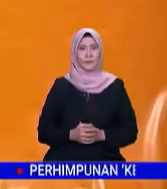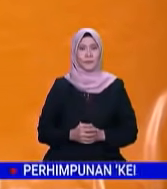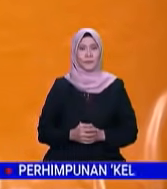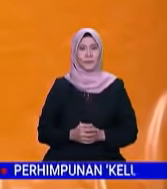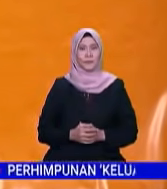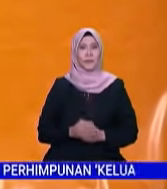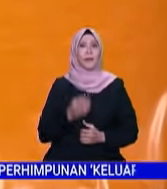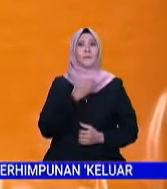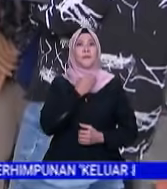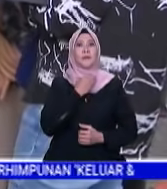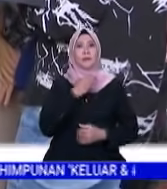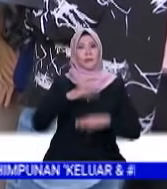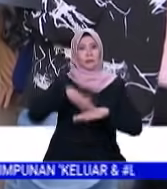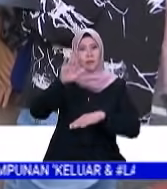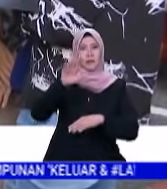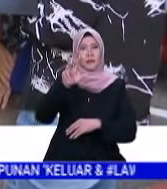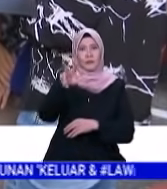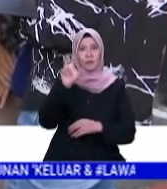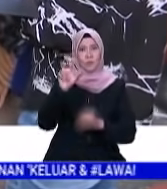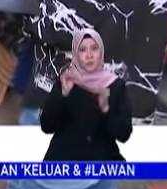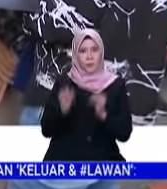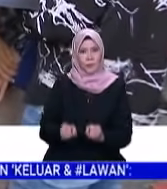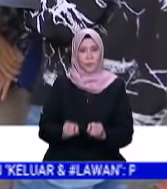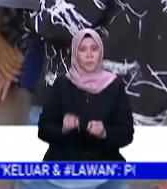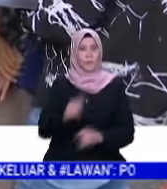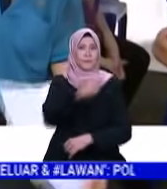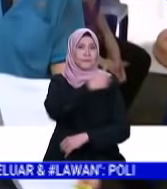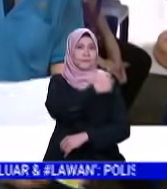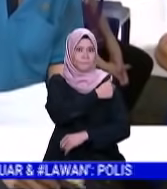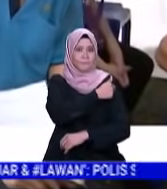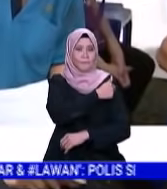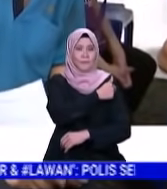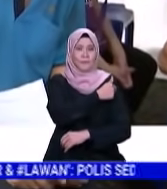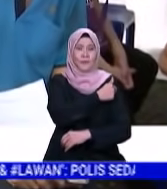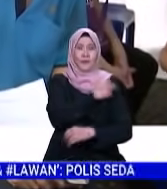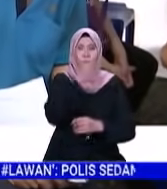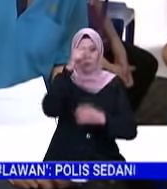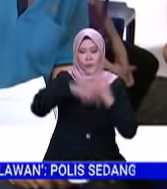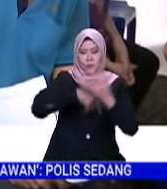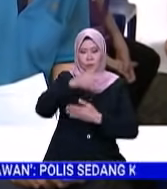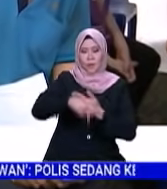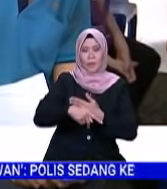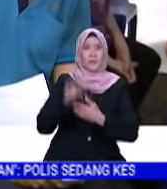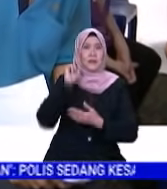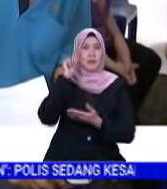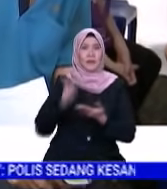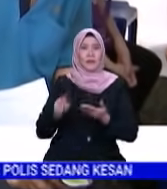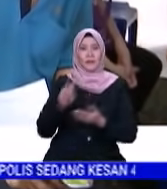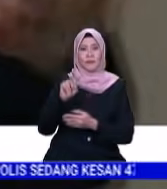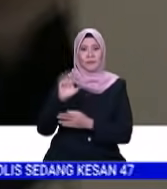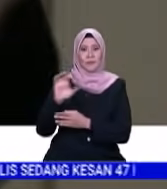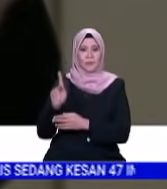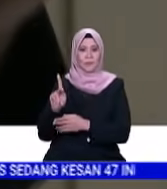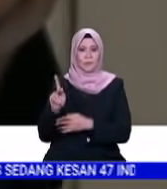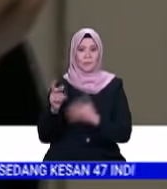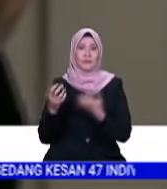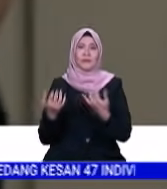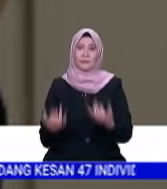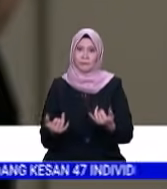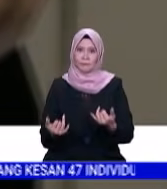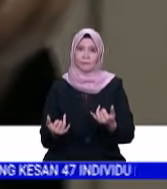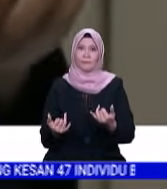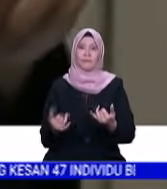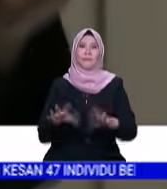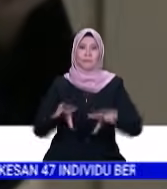Di Perak, lebih 300 individu menerima suntikan vaksin menerusi program SilverVac yang bermula secara rasmi hari